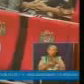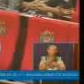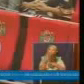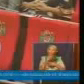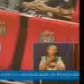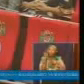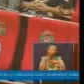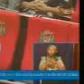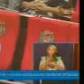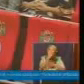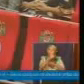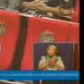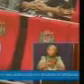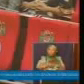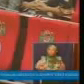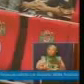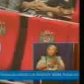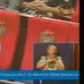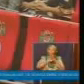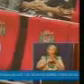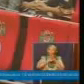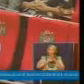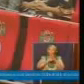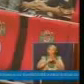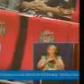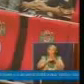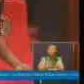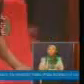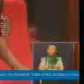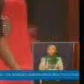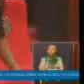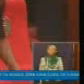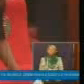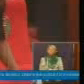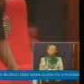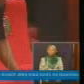muungano. Samahani Mheshimiwa Mwigulu, samahani.